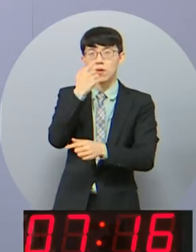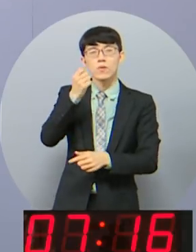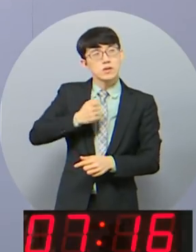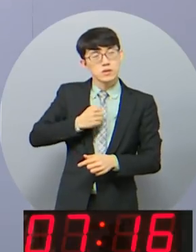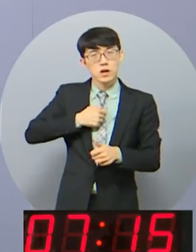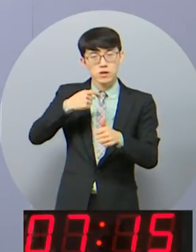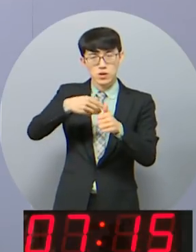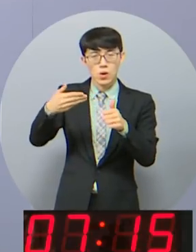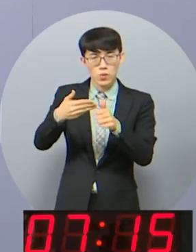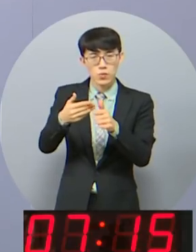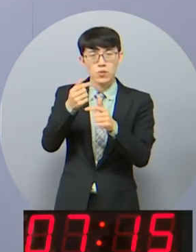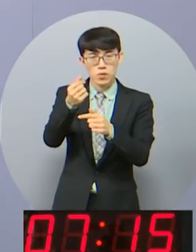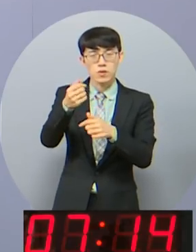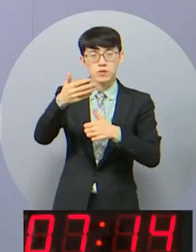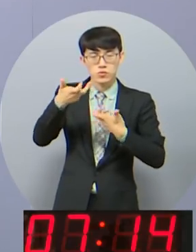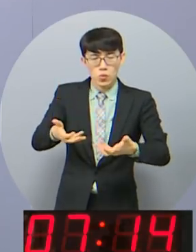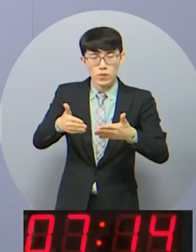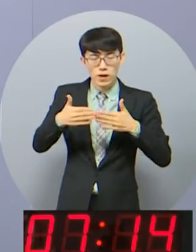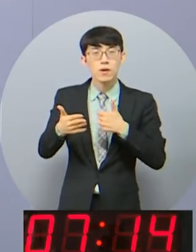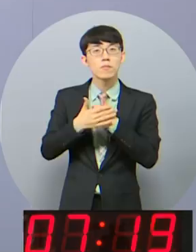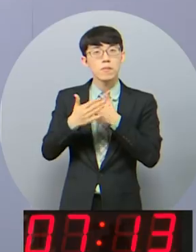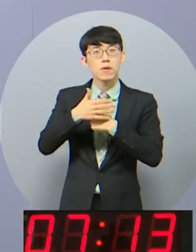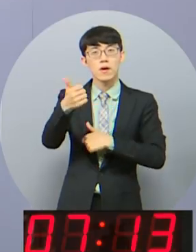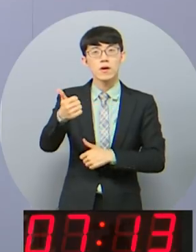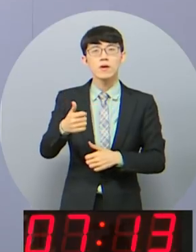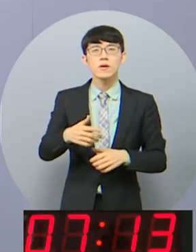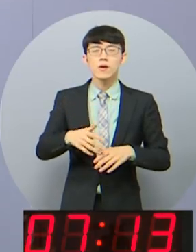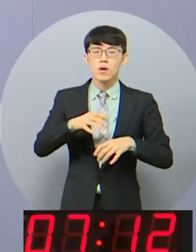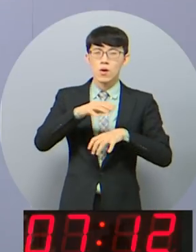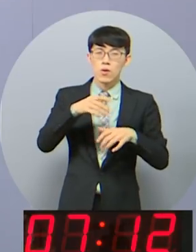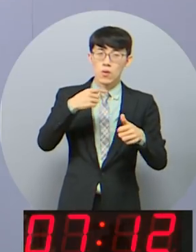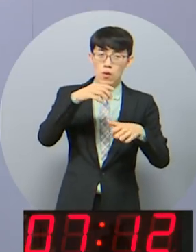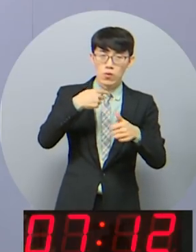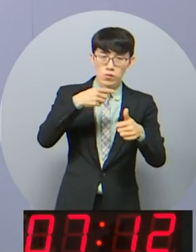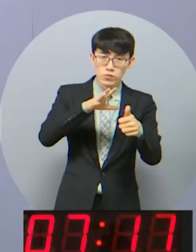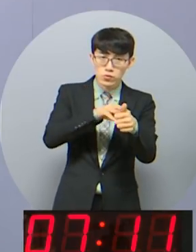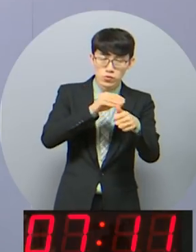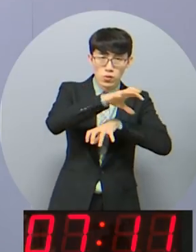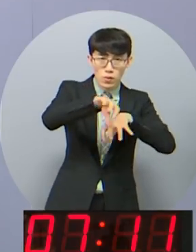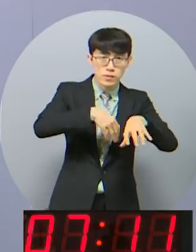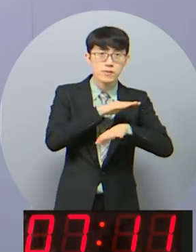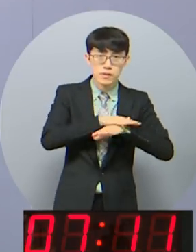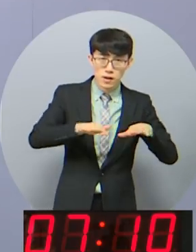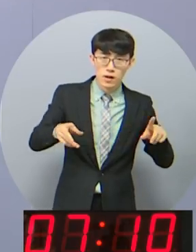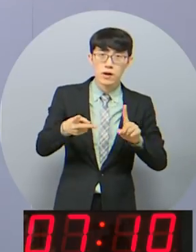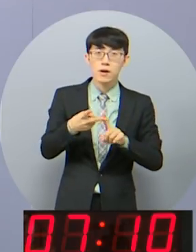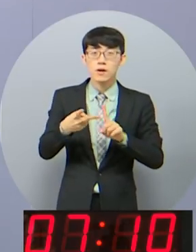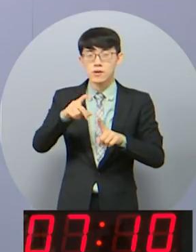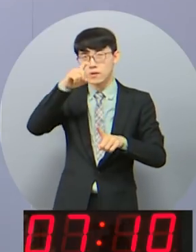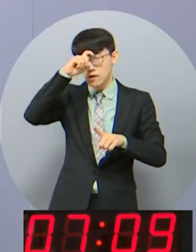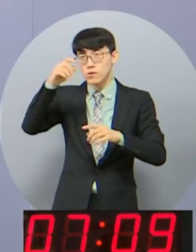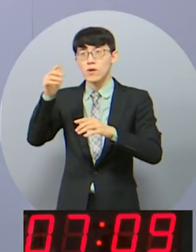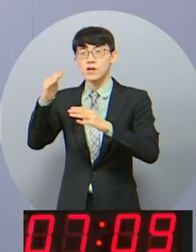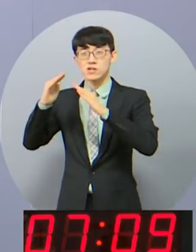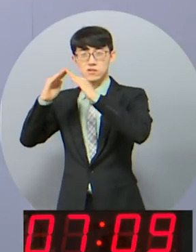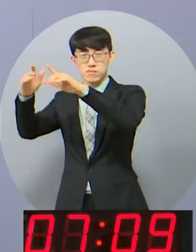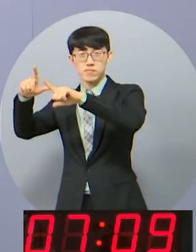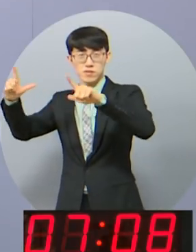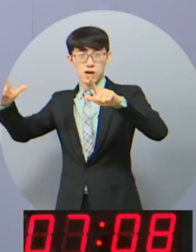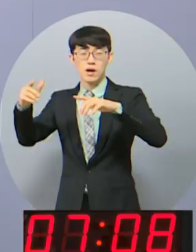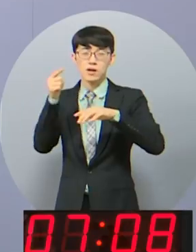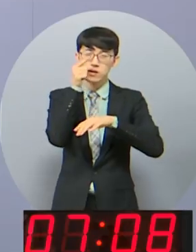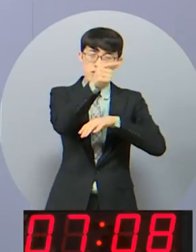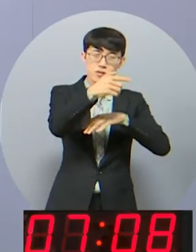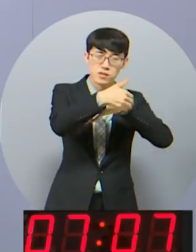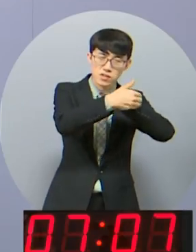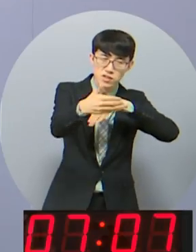常非常的重要。安心的学习环境、合理的配置教育资源及弭平城乡差距，这个是渔恩这